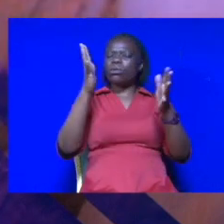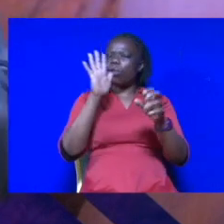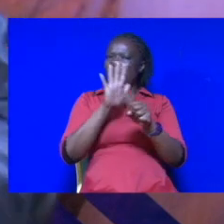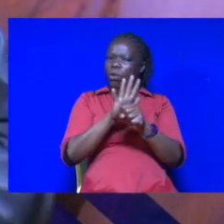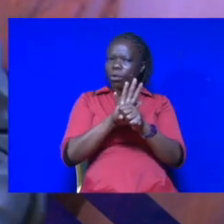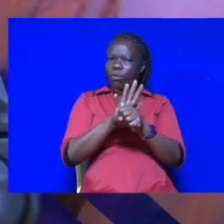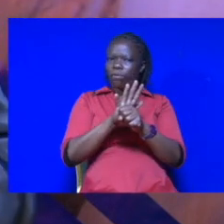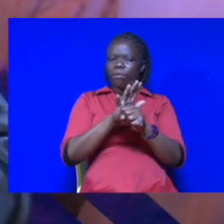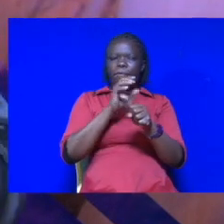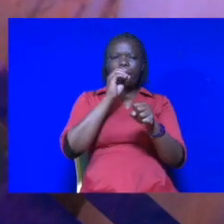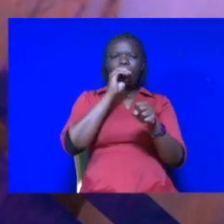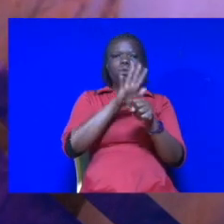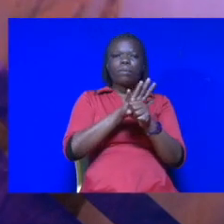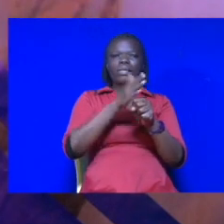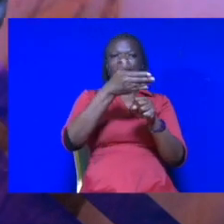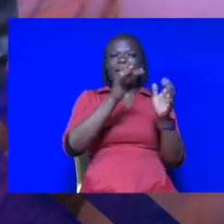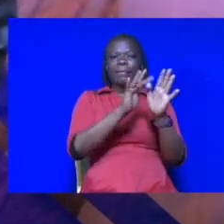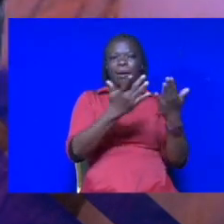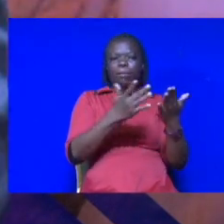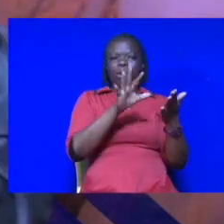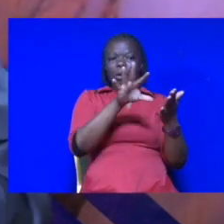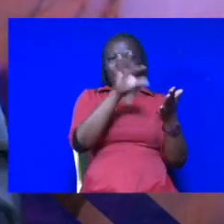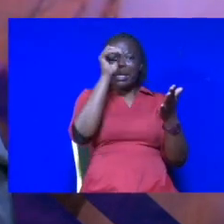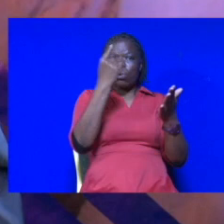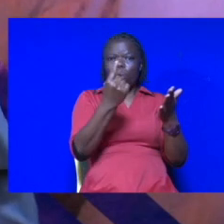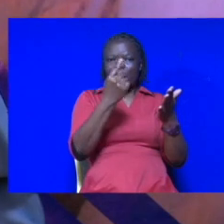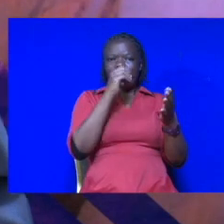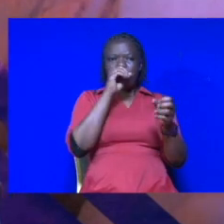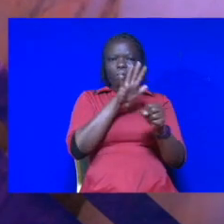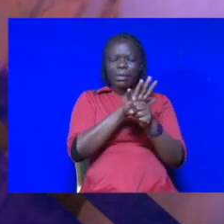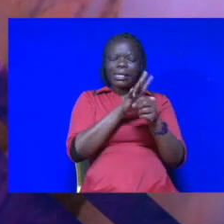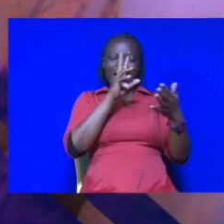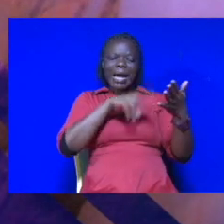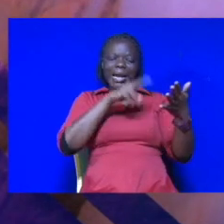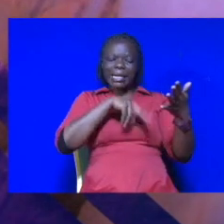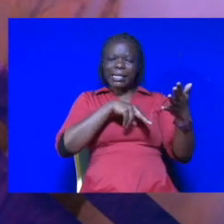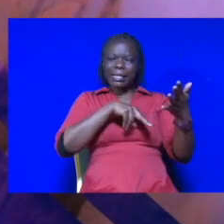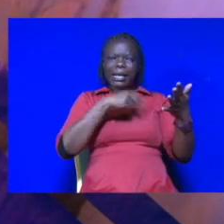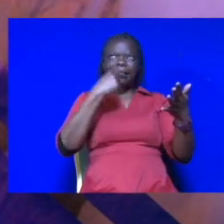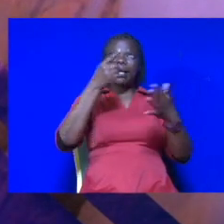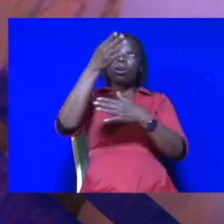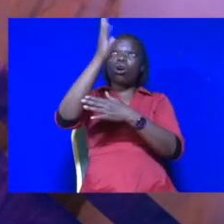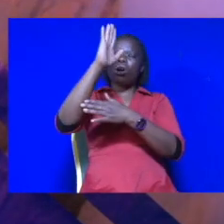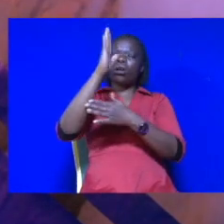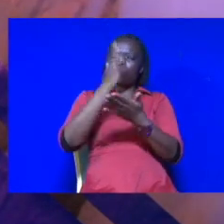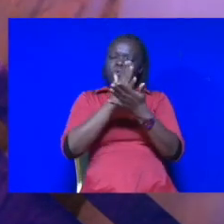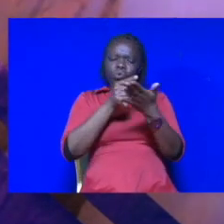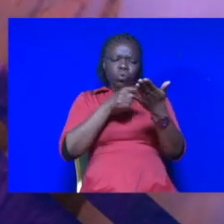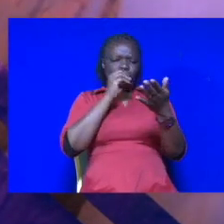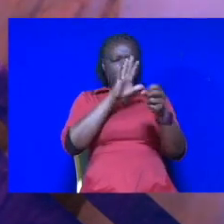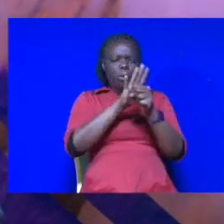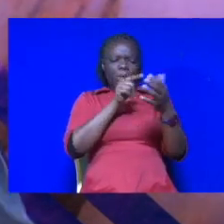mno. Hebu chukua ahadi moja, isome, mwambie Mungu, hivi kumbe umeahidi